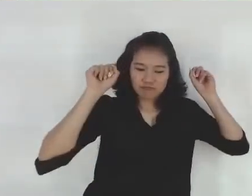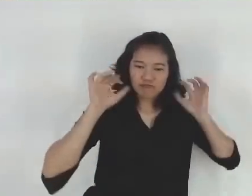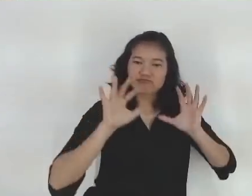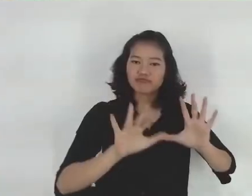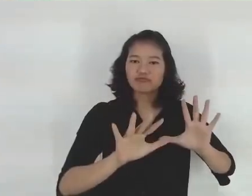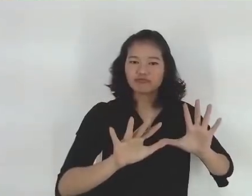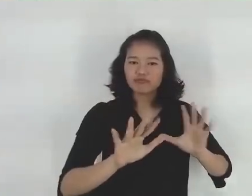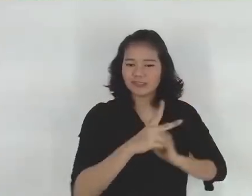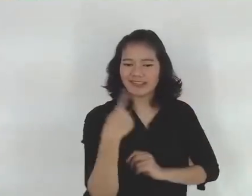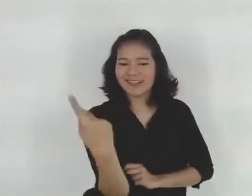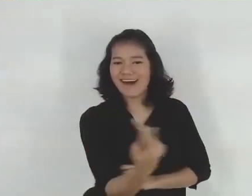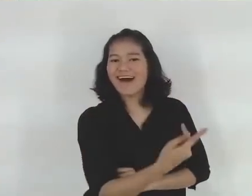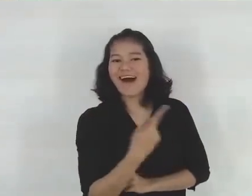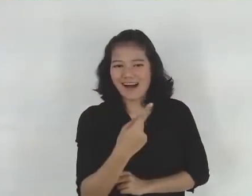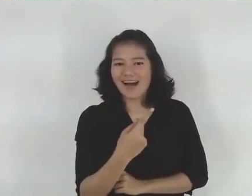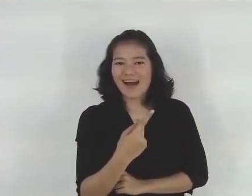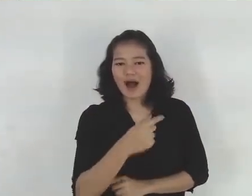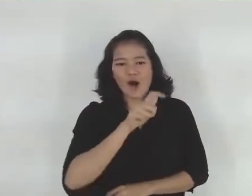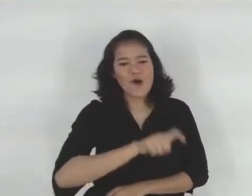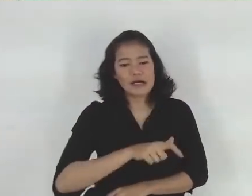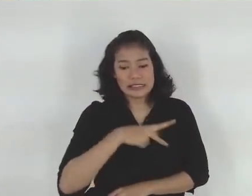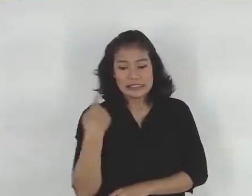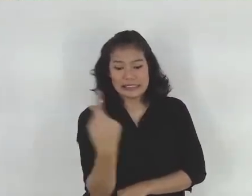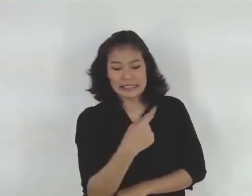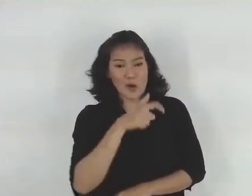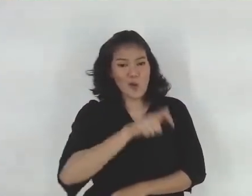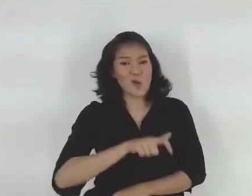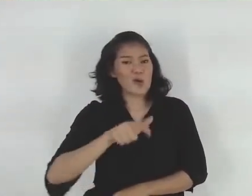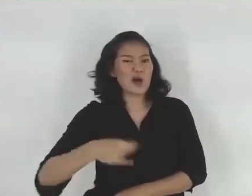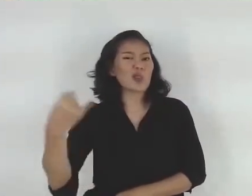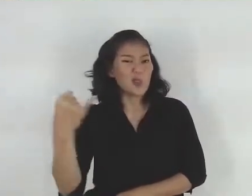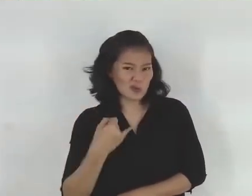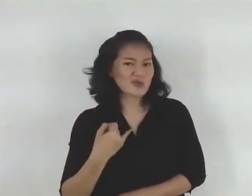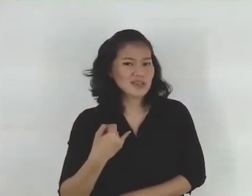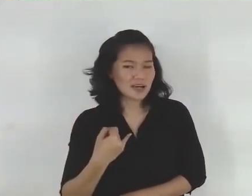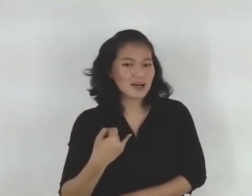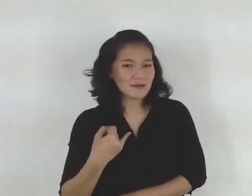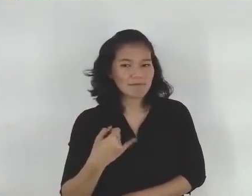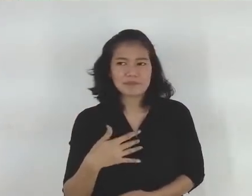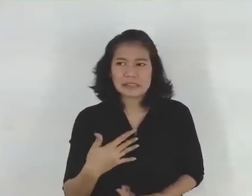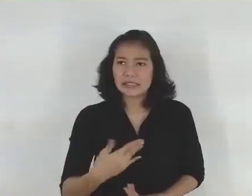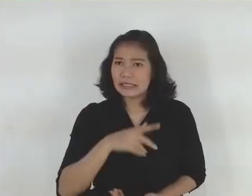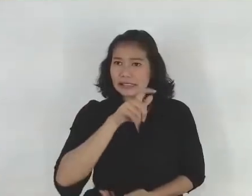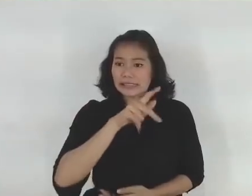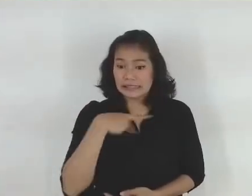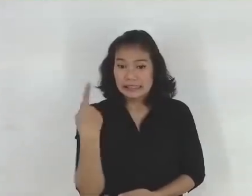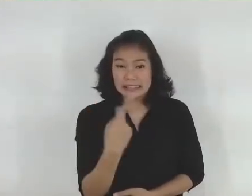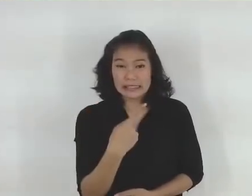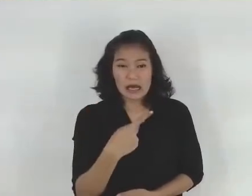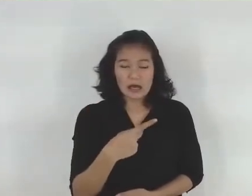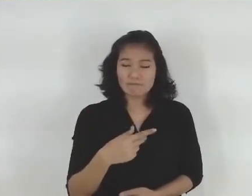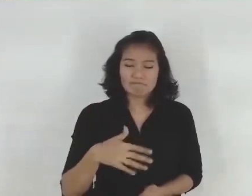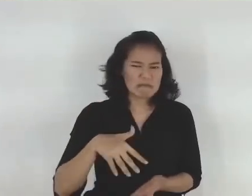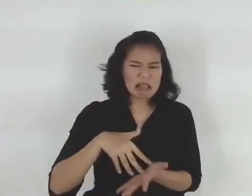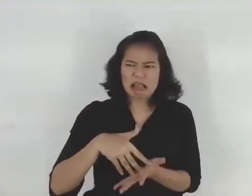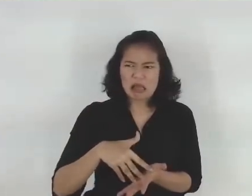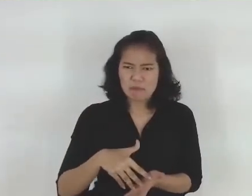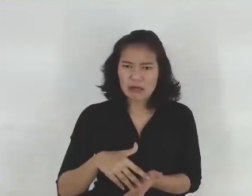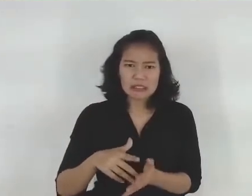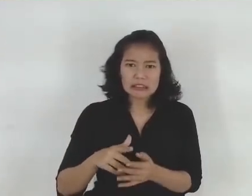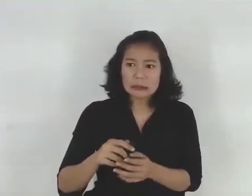kepada kita orang yang berdosa orang yang tidak layak